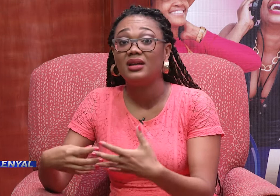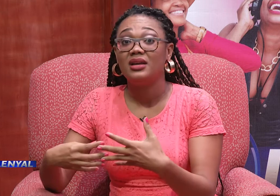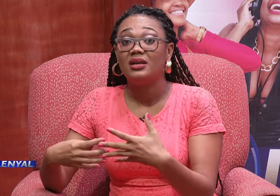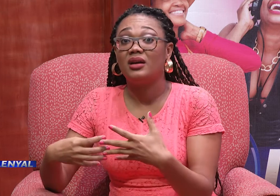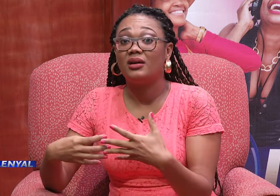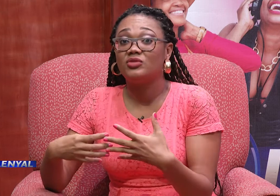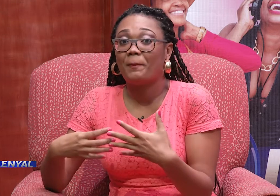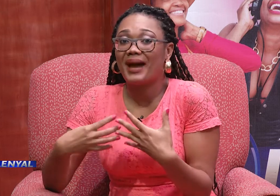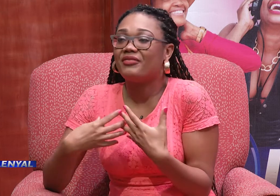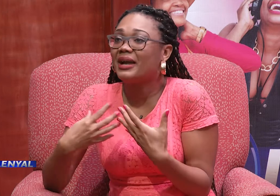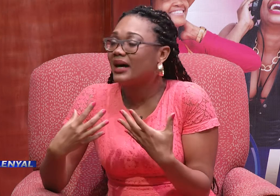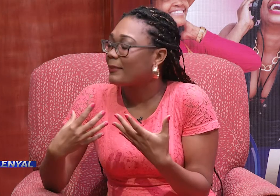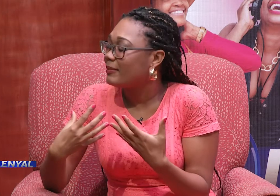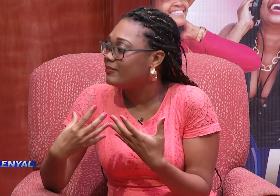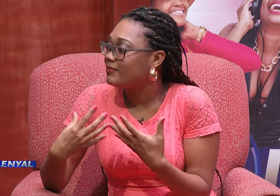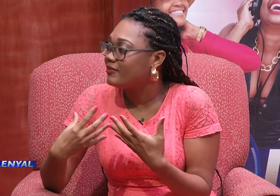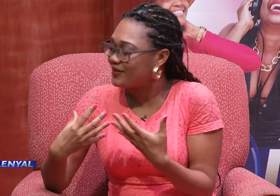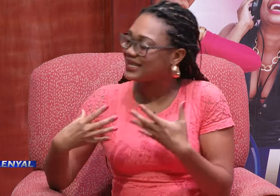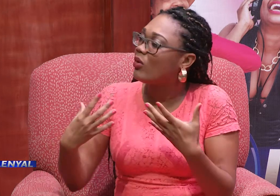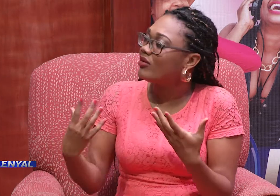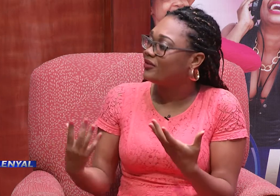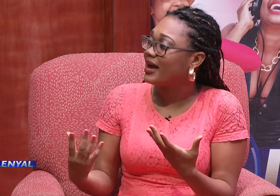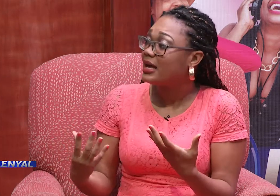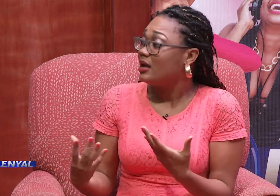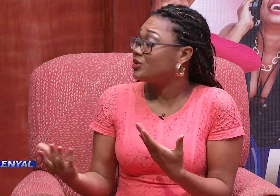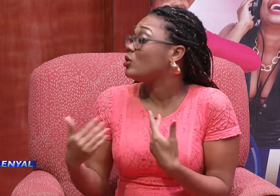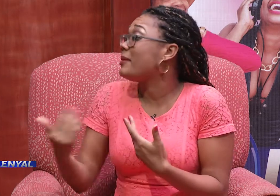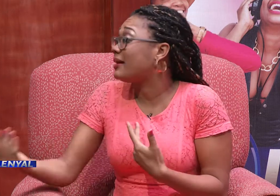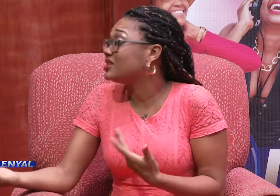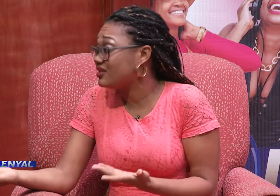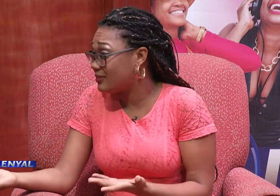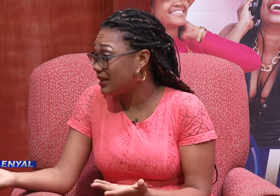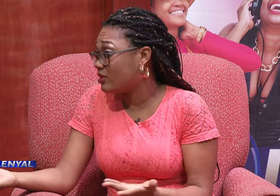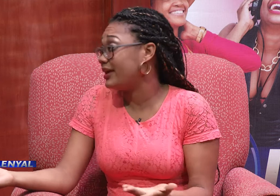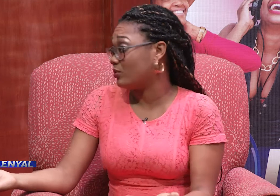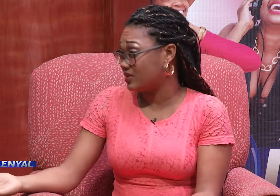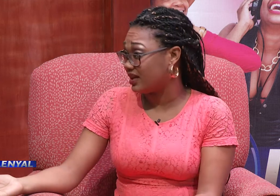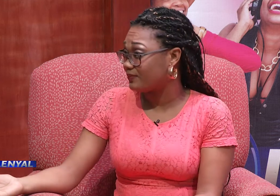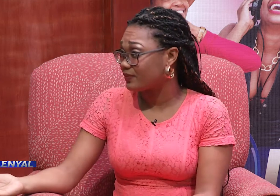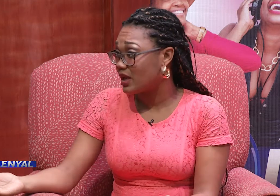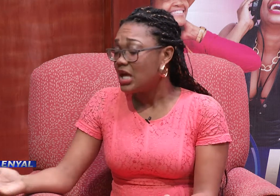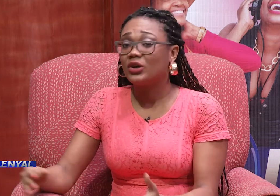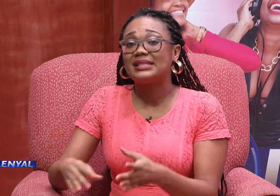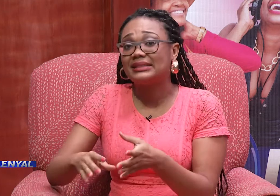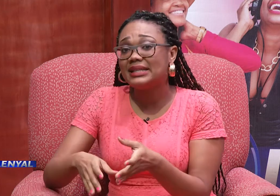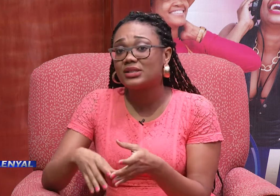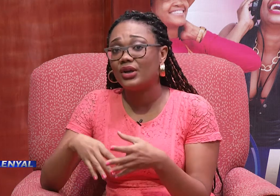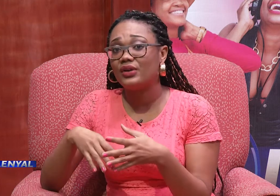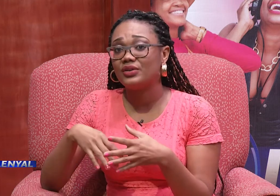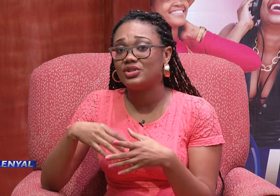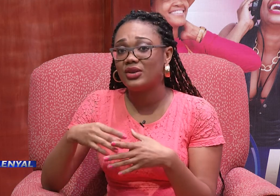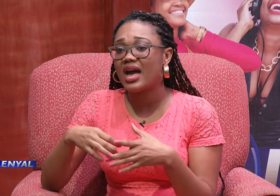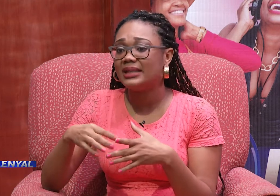que ils sont pas vraiment capables de faire ça ou envie de faire. Parce qu'ils ne vont pas manger vraiment là-bas. Ils ne vont pas pour ça. Non, non. Donc, c'est triste